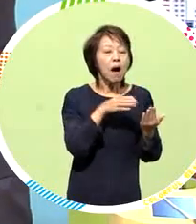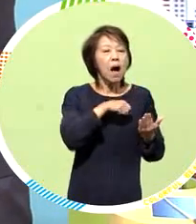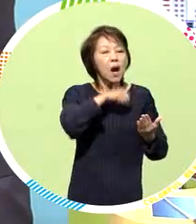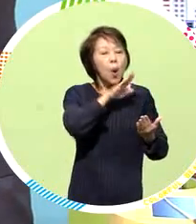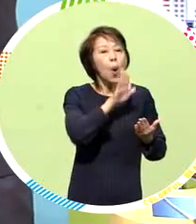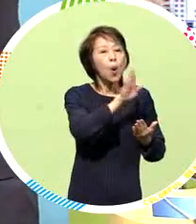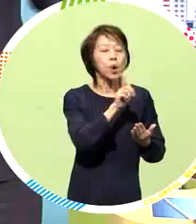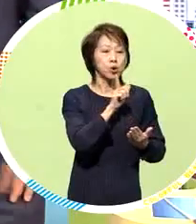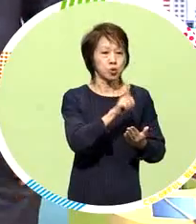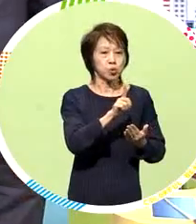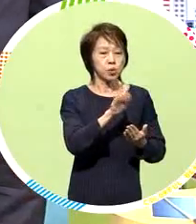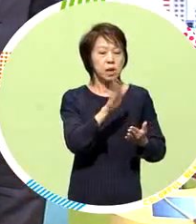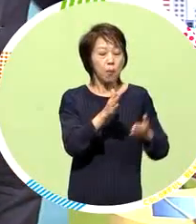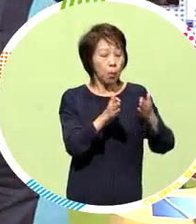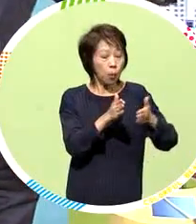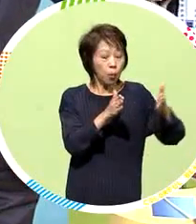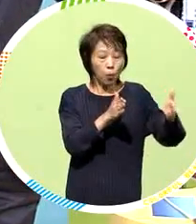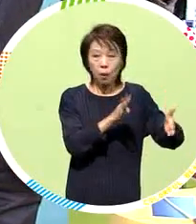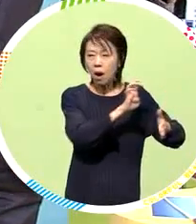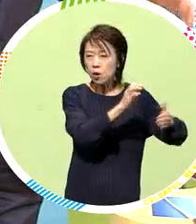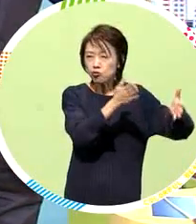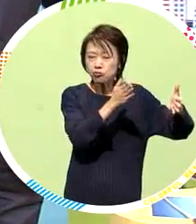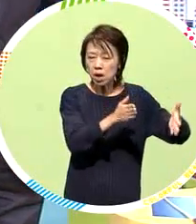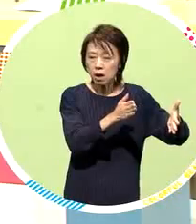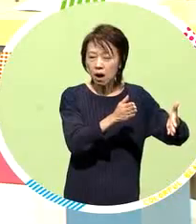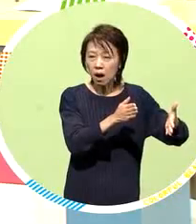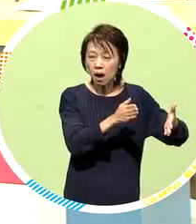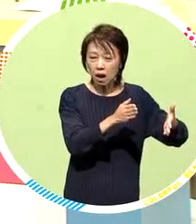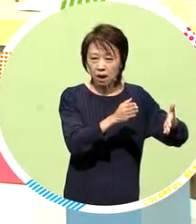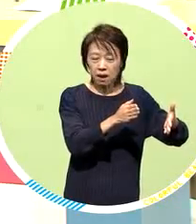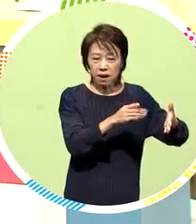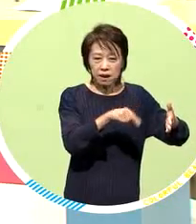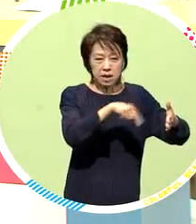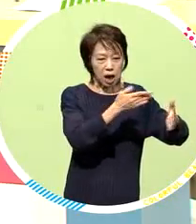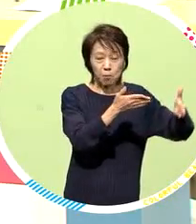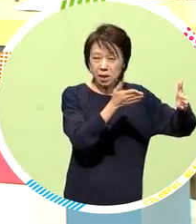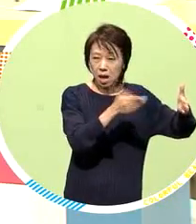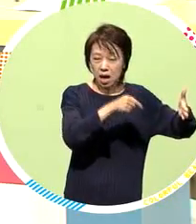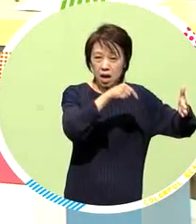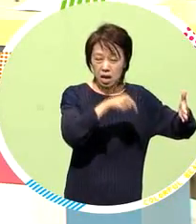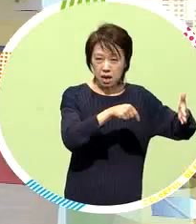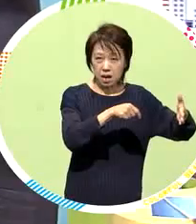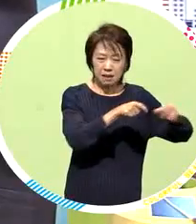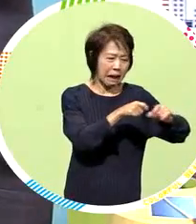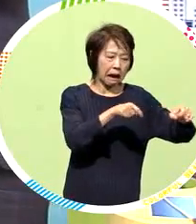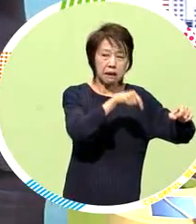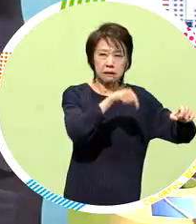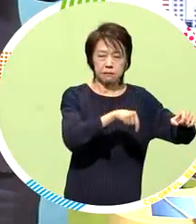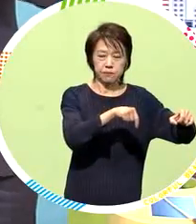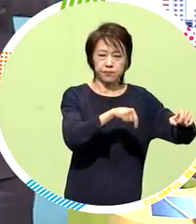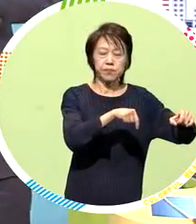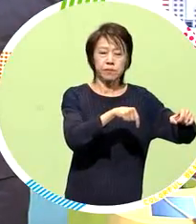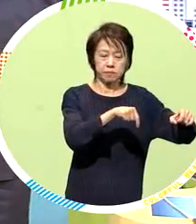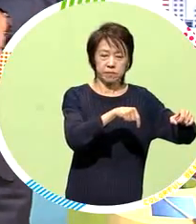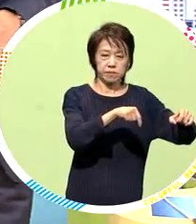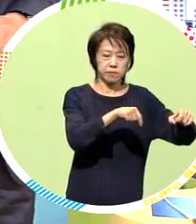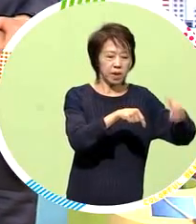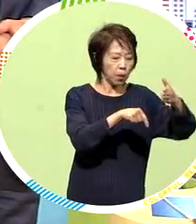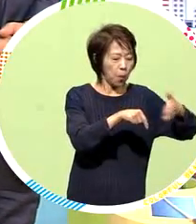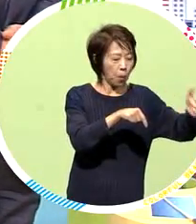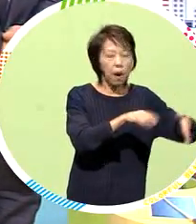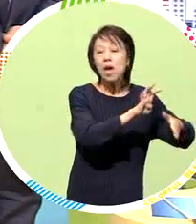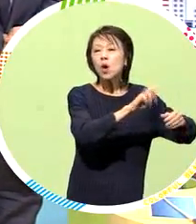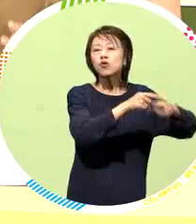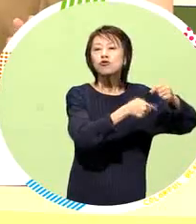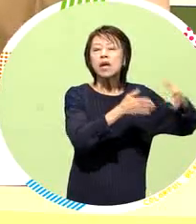まで1件きな時代当たり前になってきますからね平年退職60歳でやって40年間ロボットだってちょっと無理です